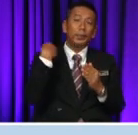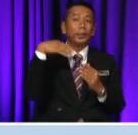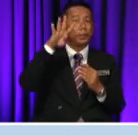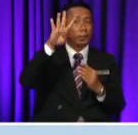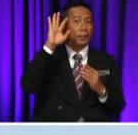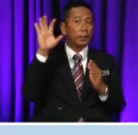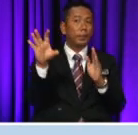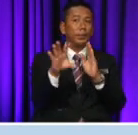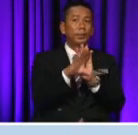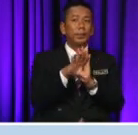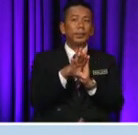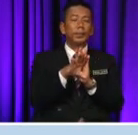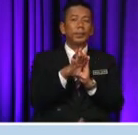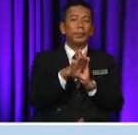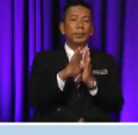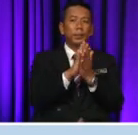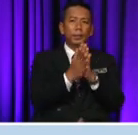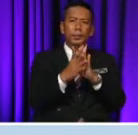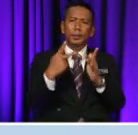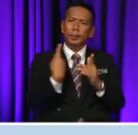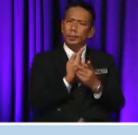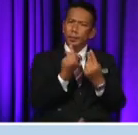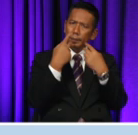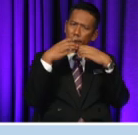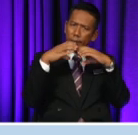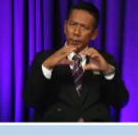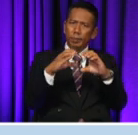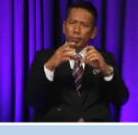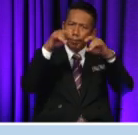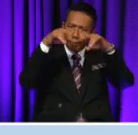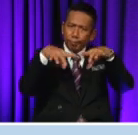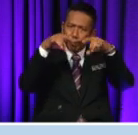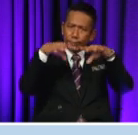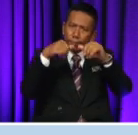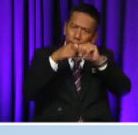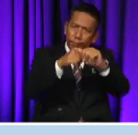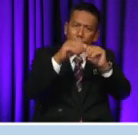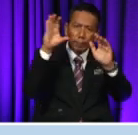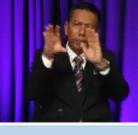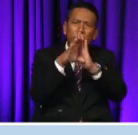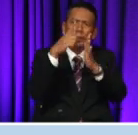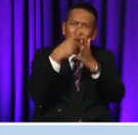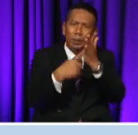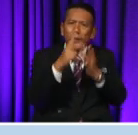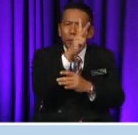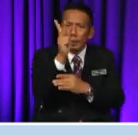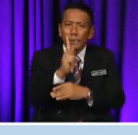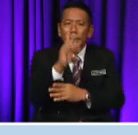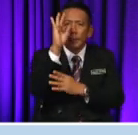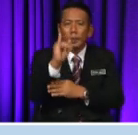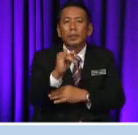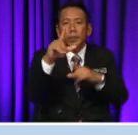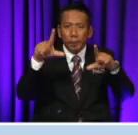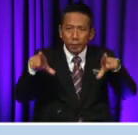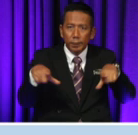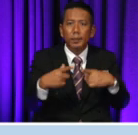gambar di situ jadi kita nak coba menganalisis berdasarkan gambar ini apakah yang berlaku